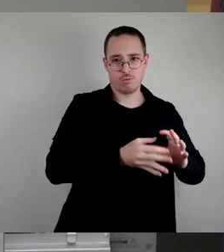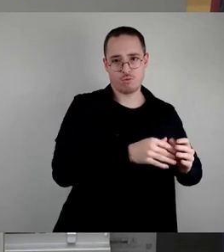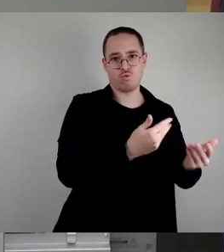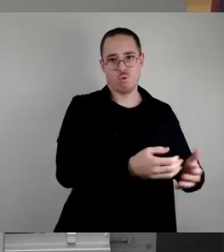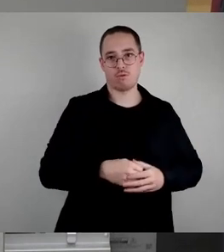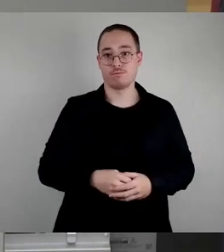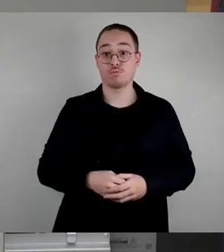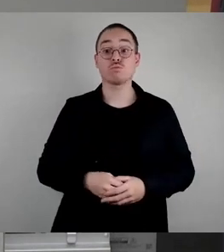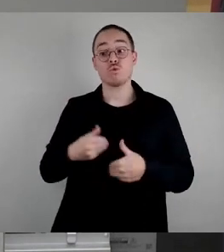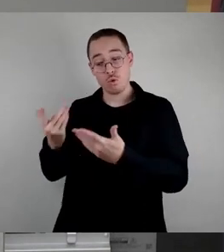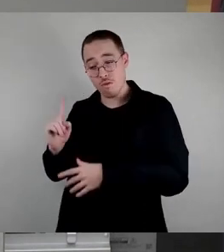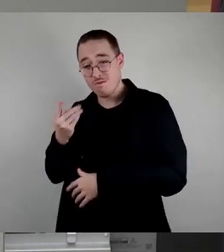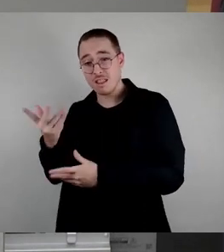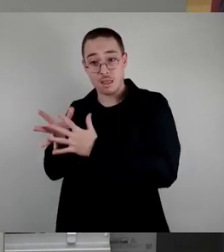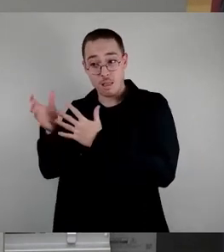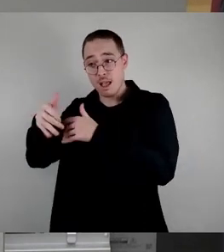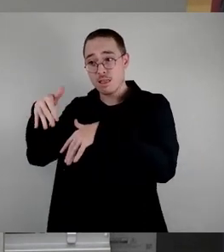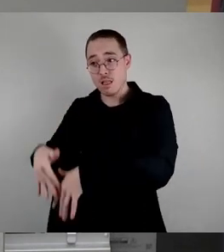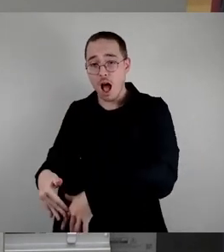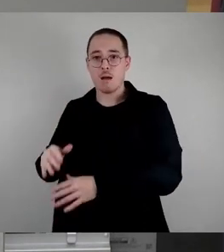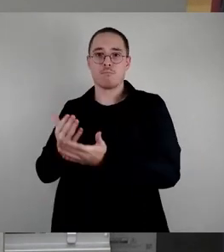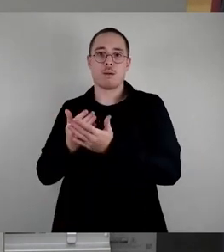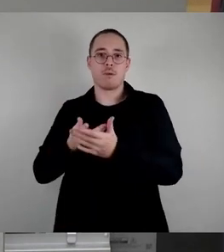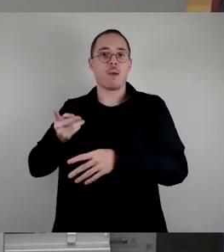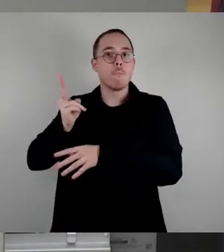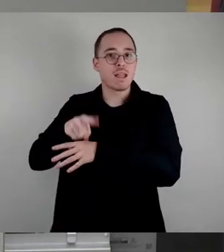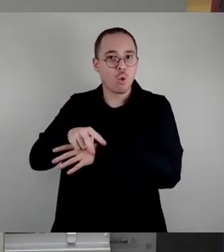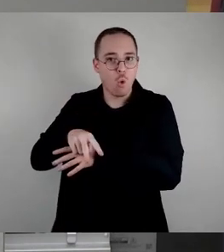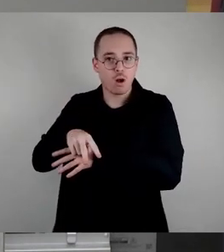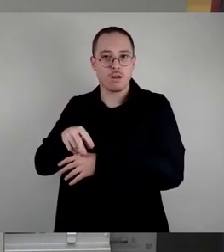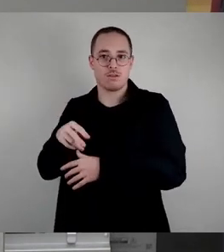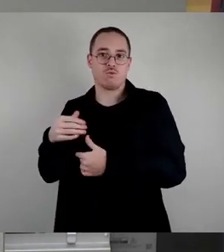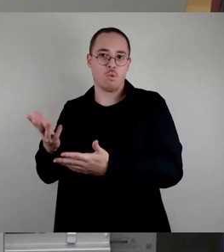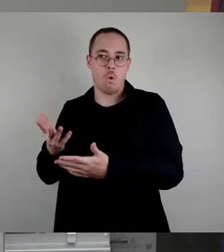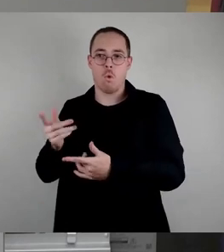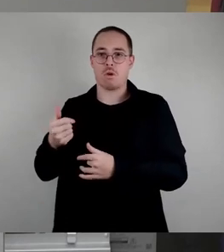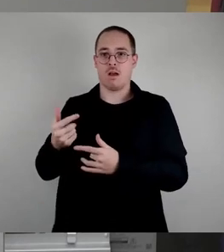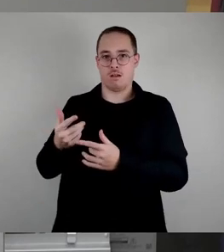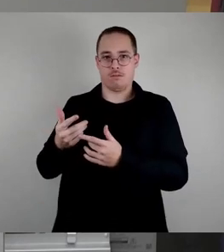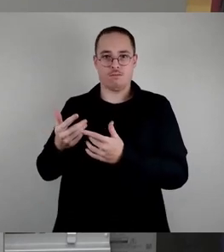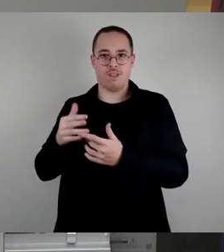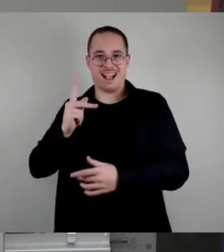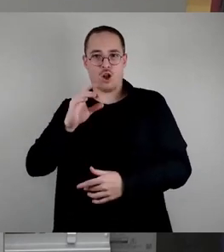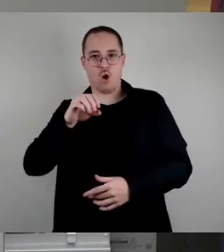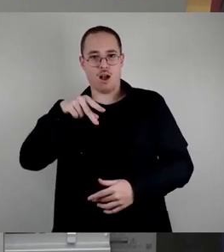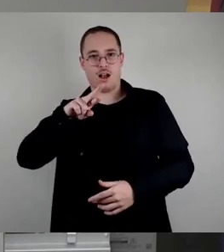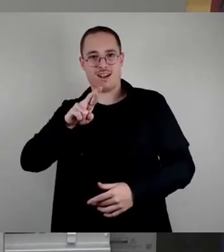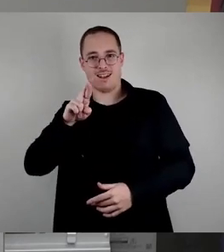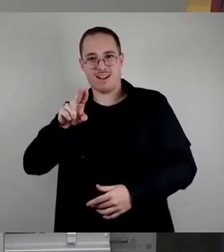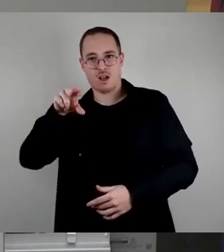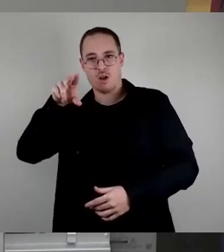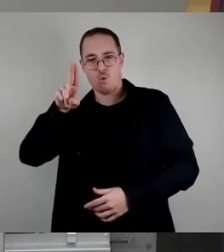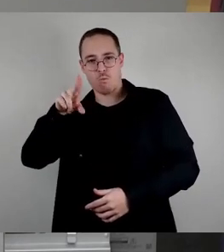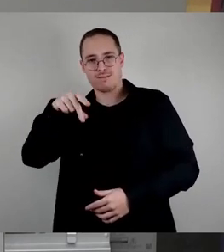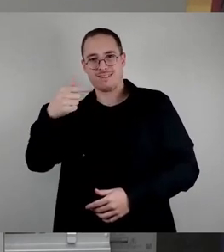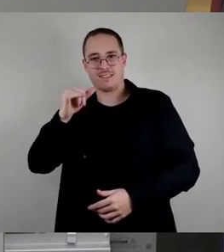und Korruption vor. Und Transparenz, das ganz übergreifend, schafft natürlich Vertrauen. Und ich denke, Vertrauen ist